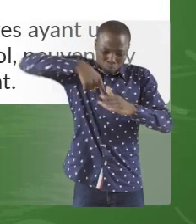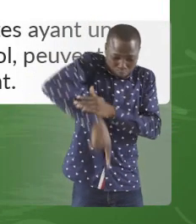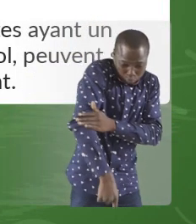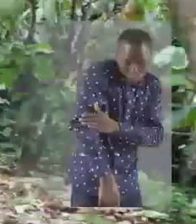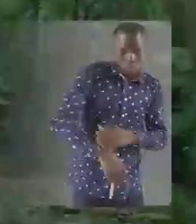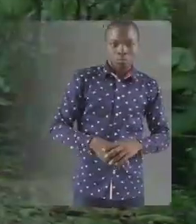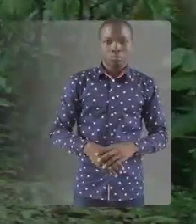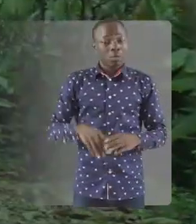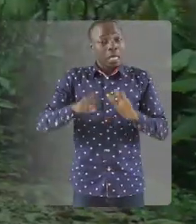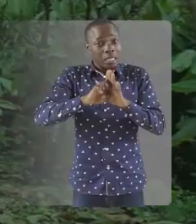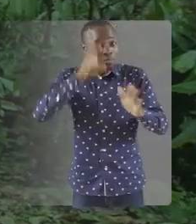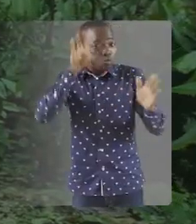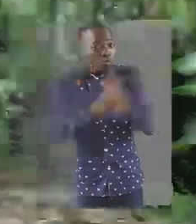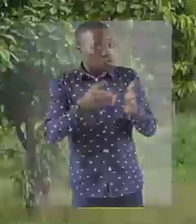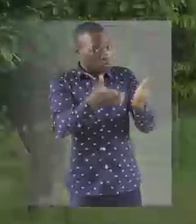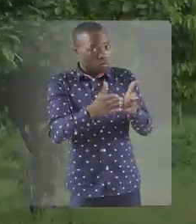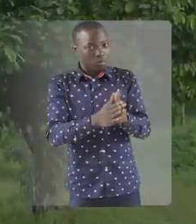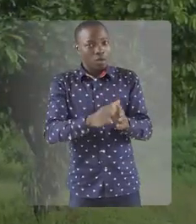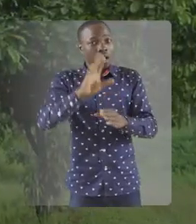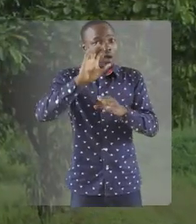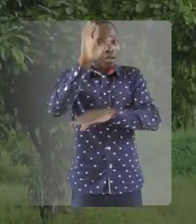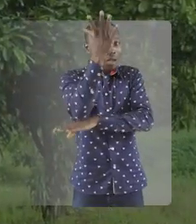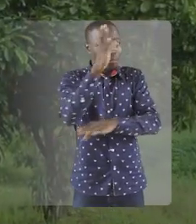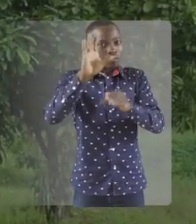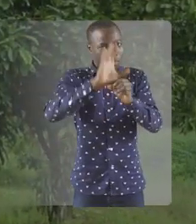cas du cacaoyer, du colatier.